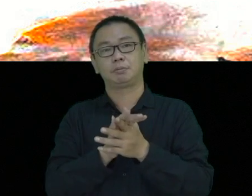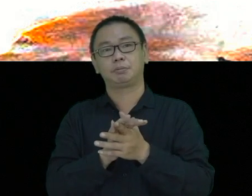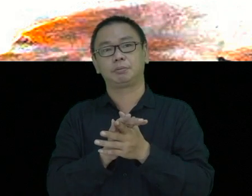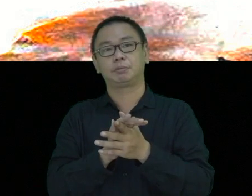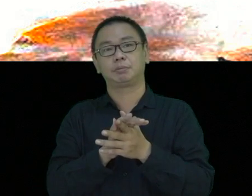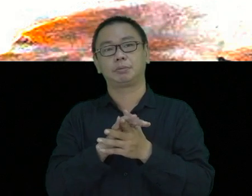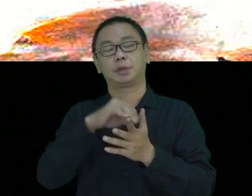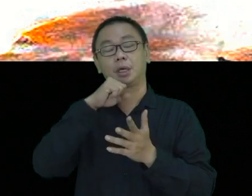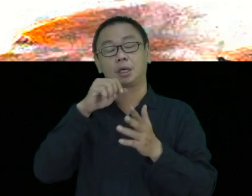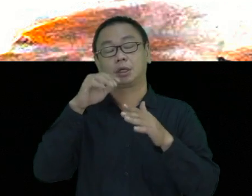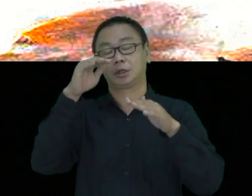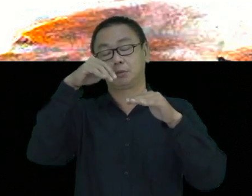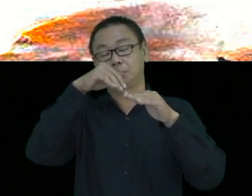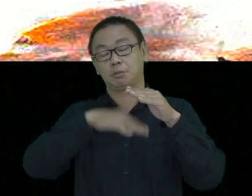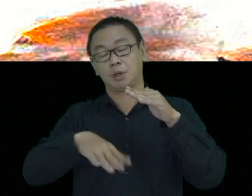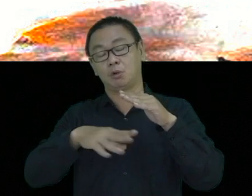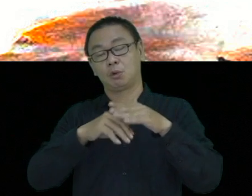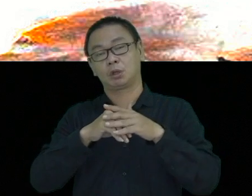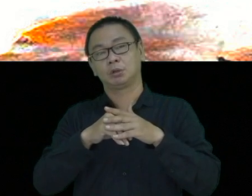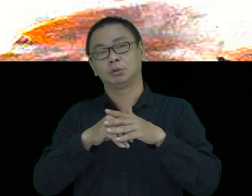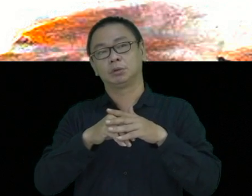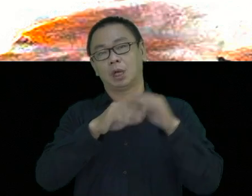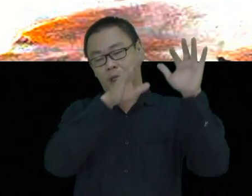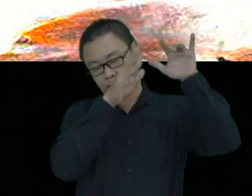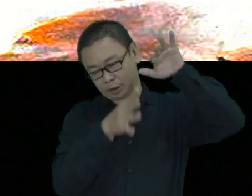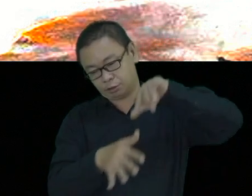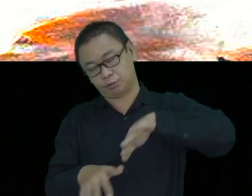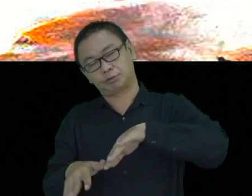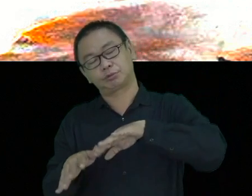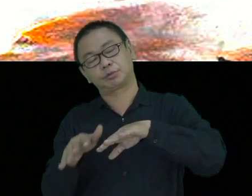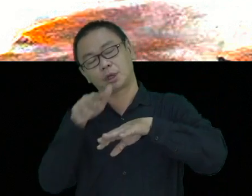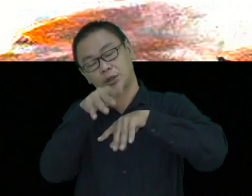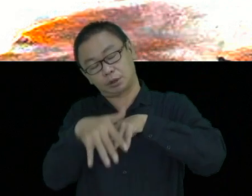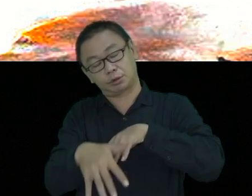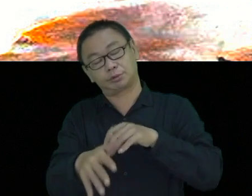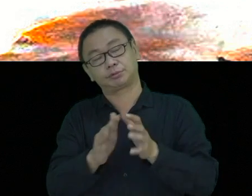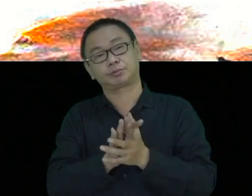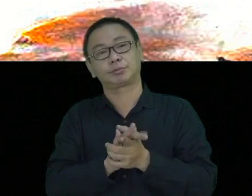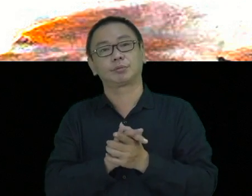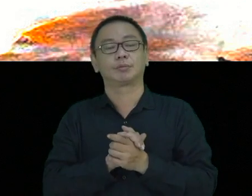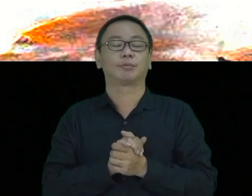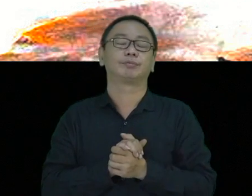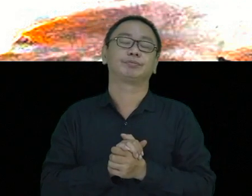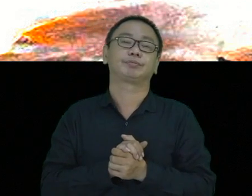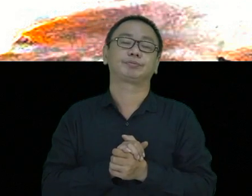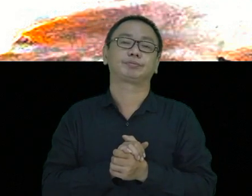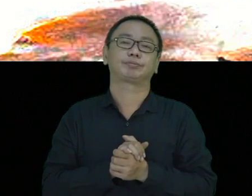Ya. Tema daripada lukisan ini adalah peace in the midst of the storm.